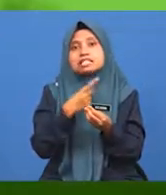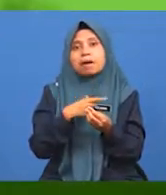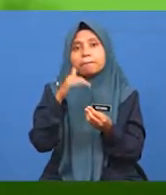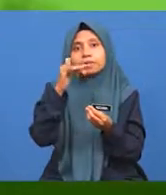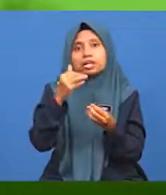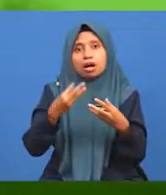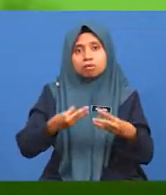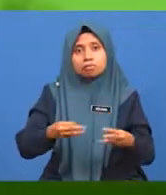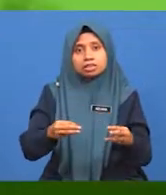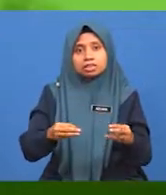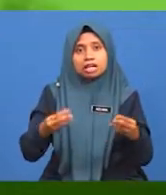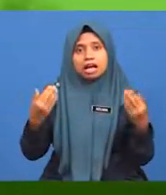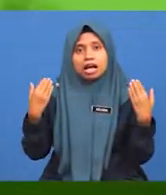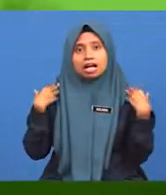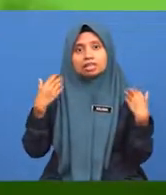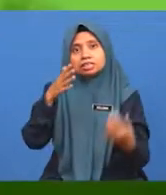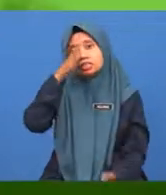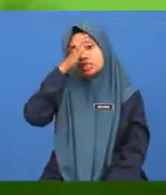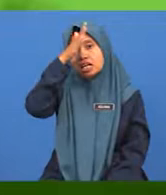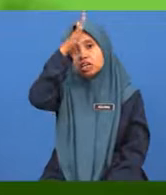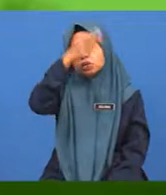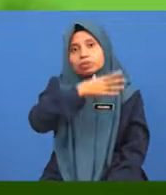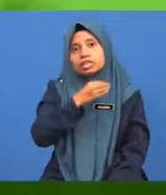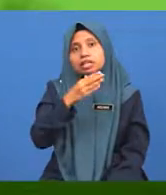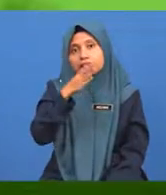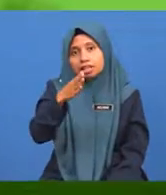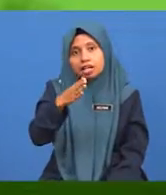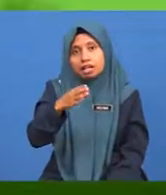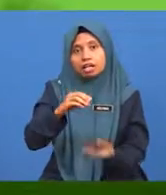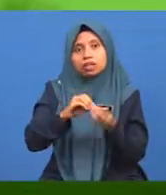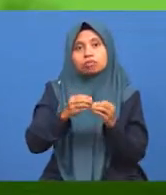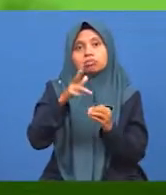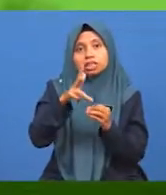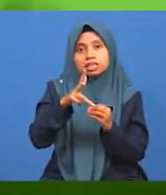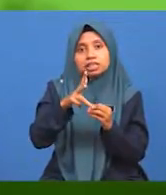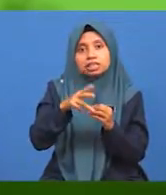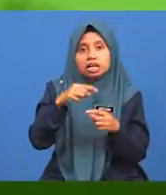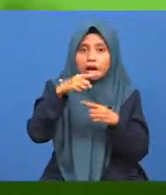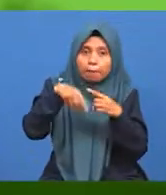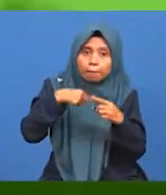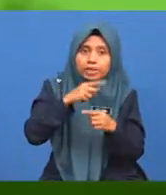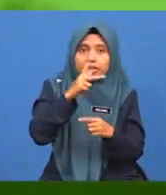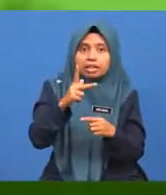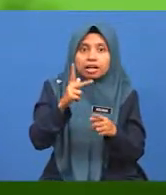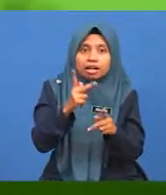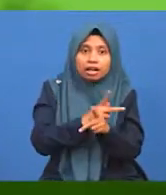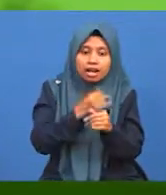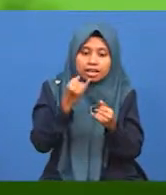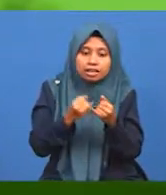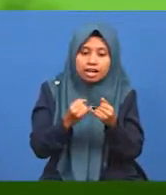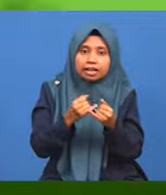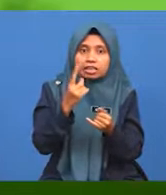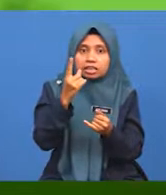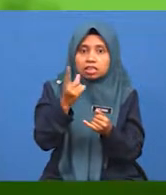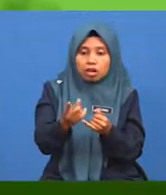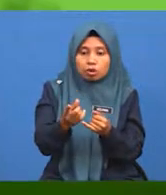yang masih ada datuk dan nenek? Ketiga, bilakah kali terakhir